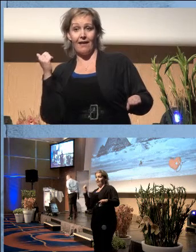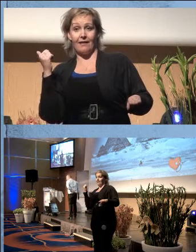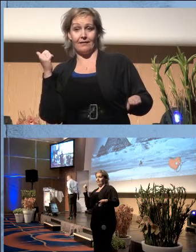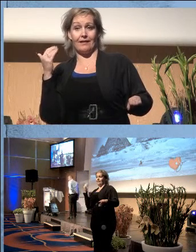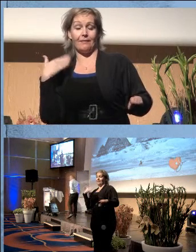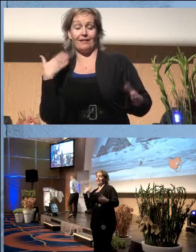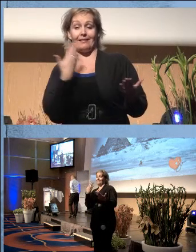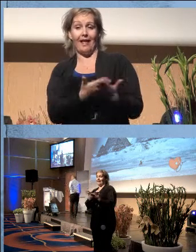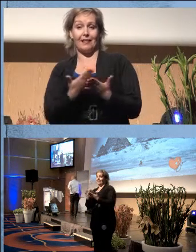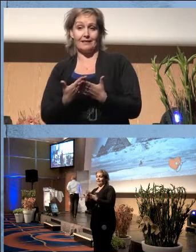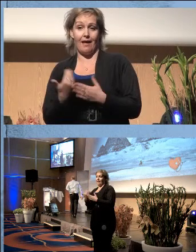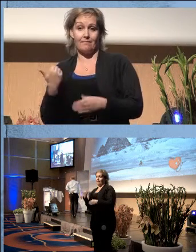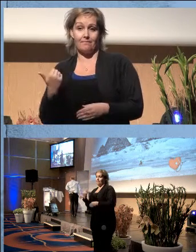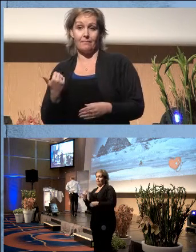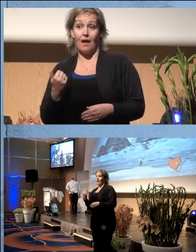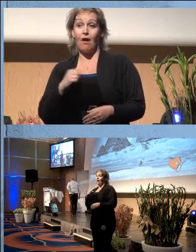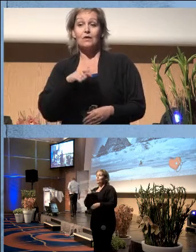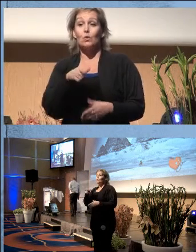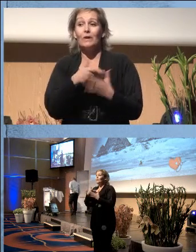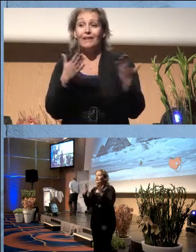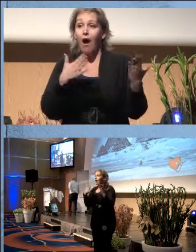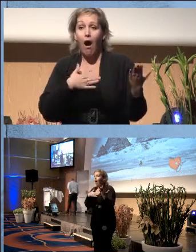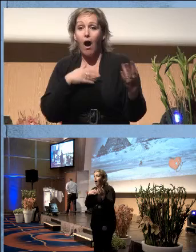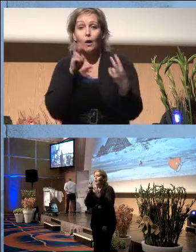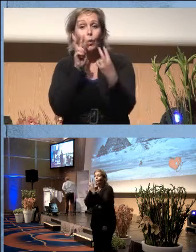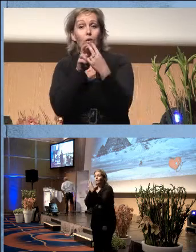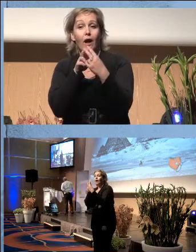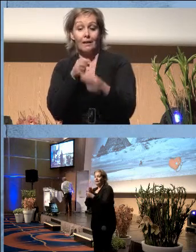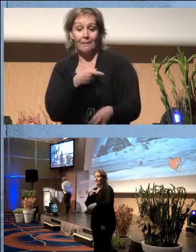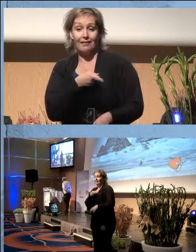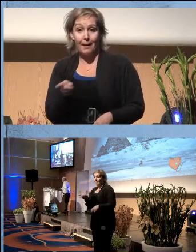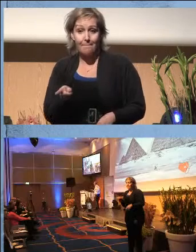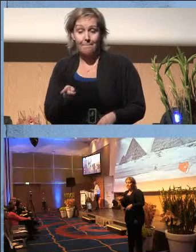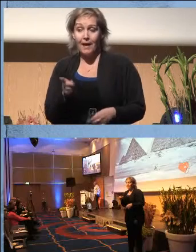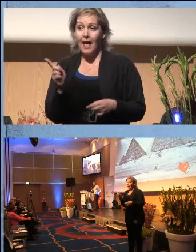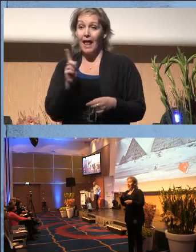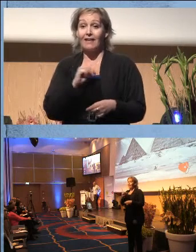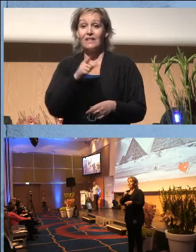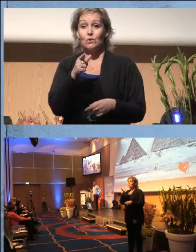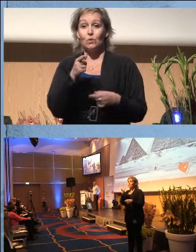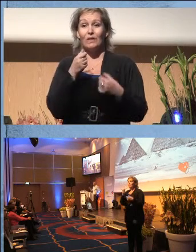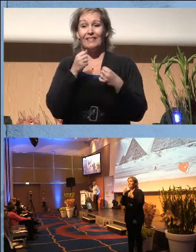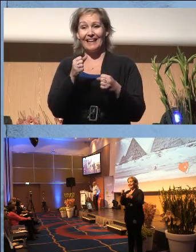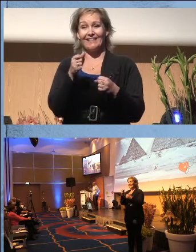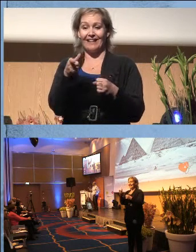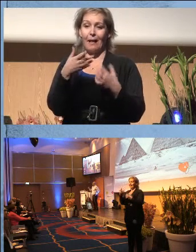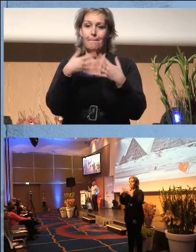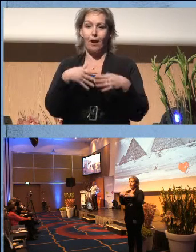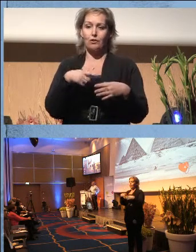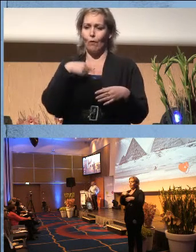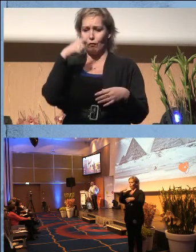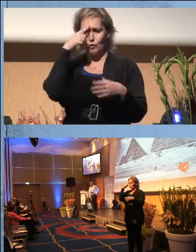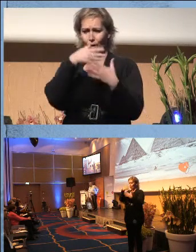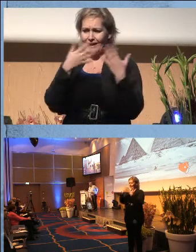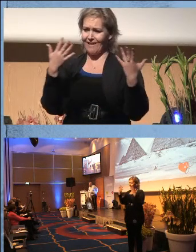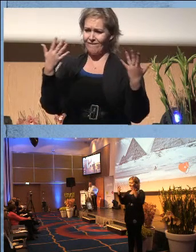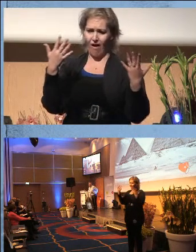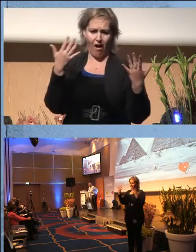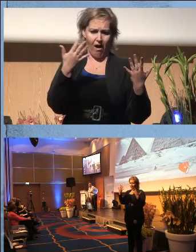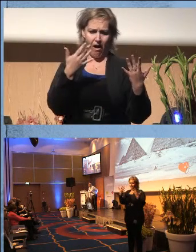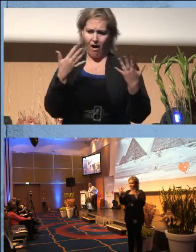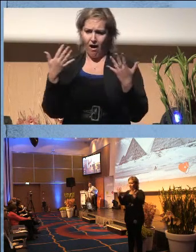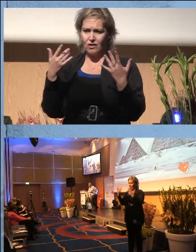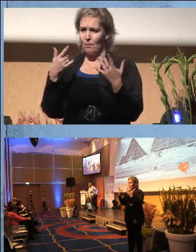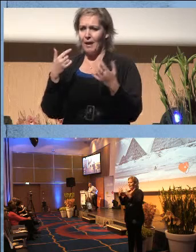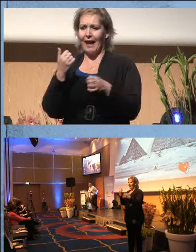tese. Og hvis du ikke har kontakt med dem, eller hvis du driver i denne bransjen og ikke skjønner hva som er the moment